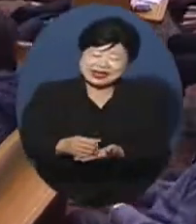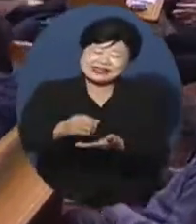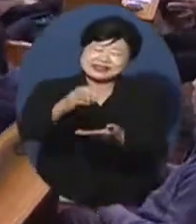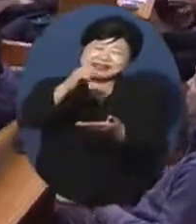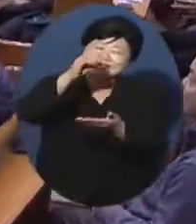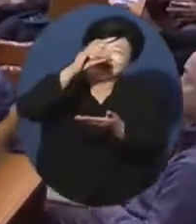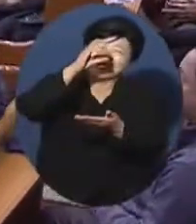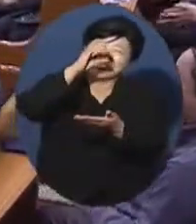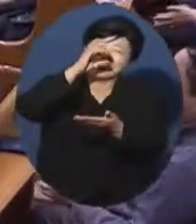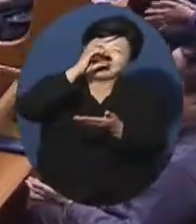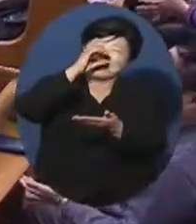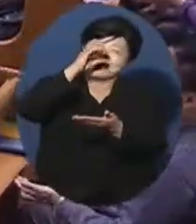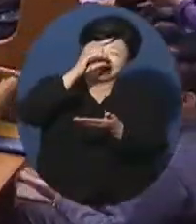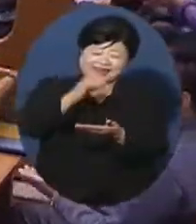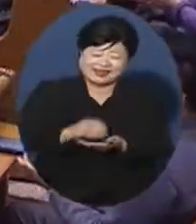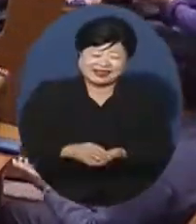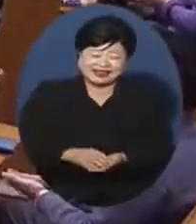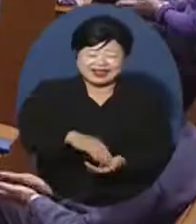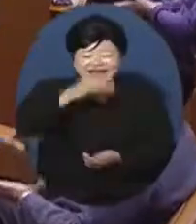outer